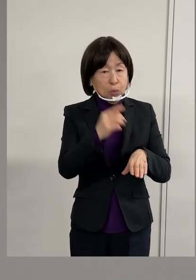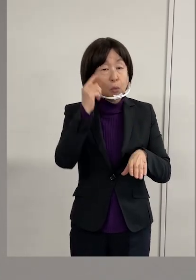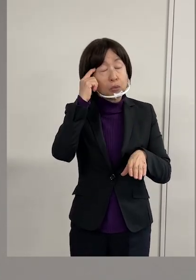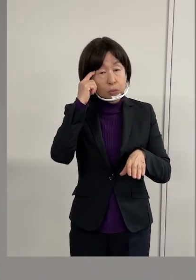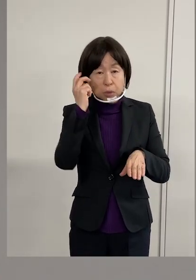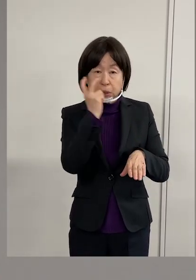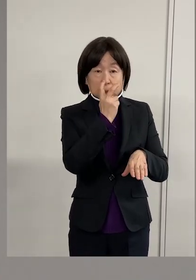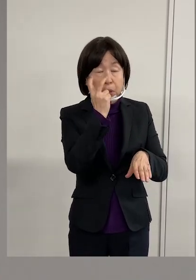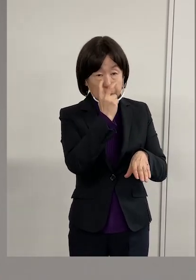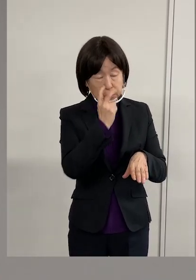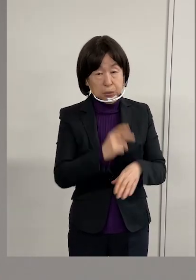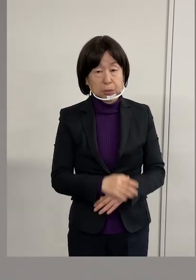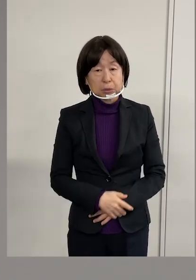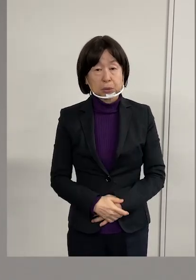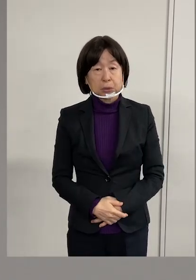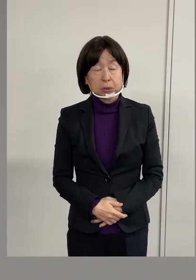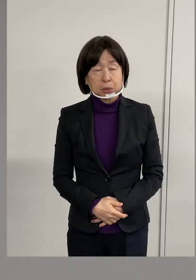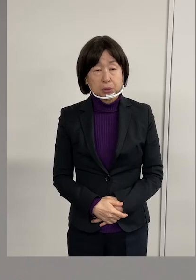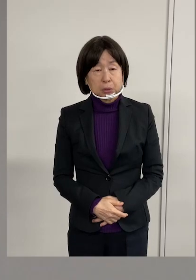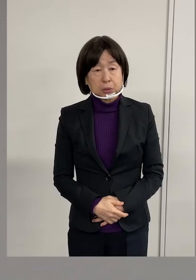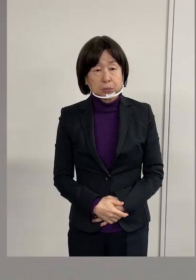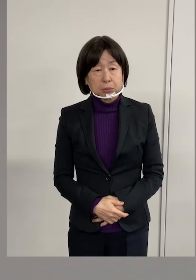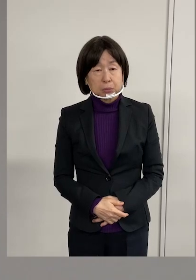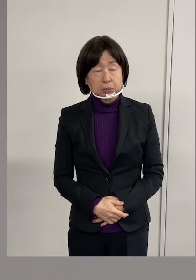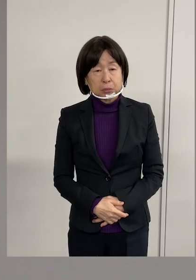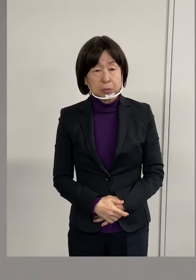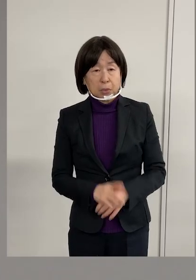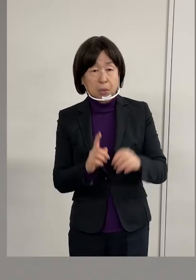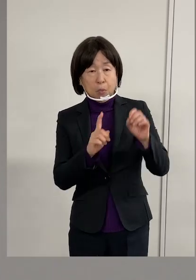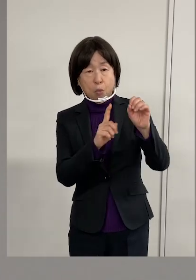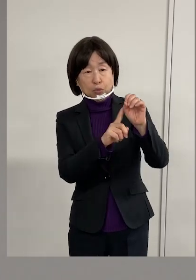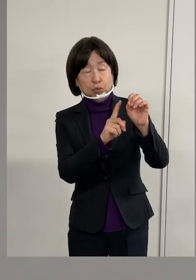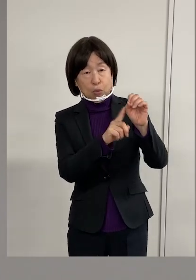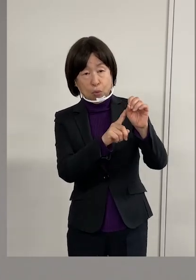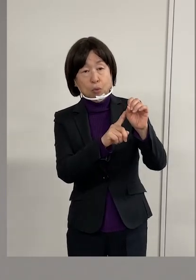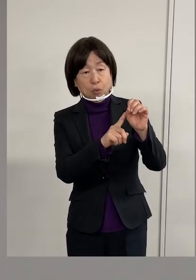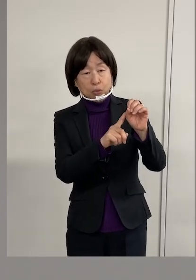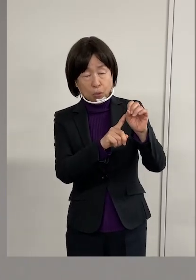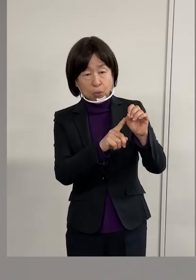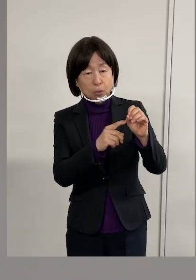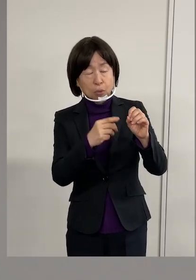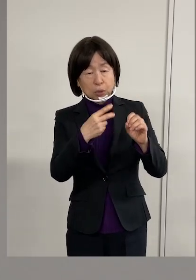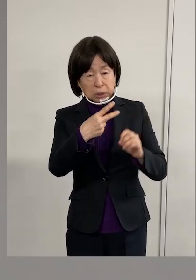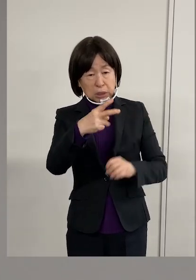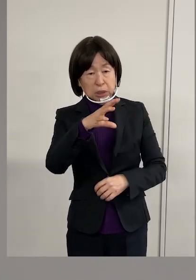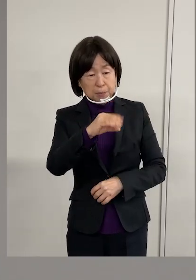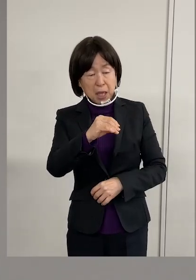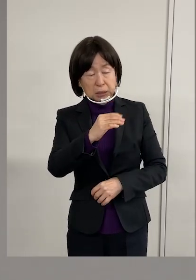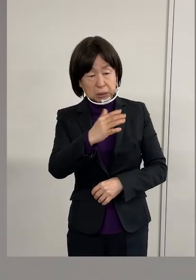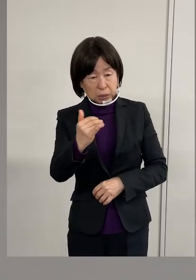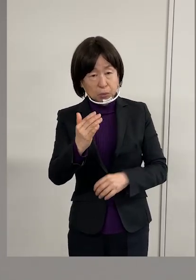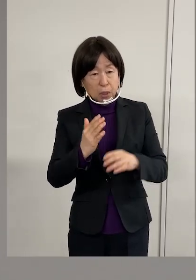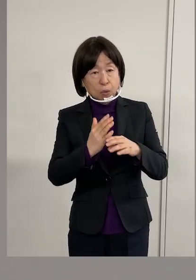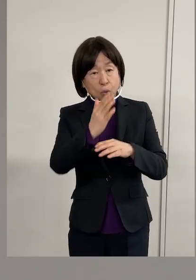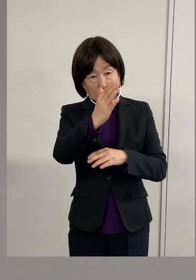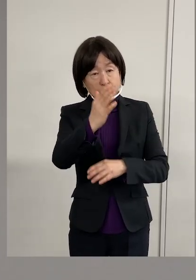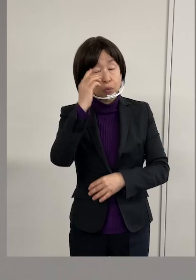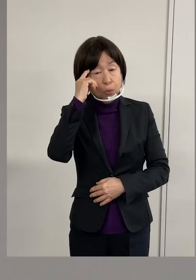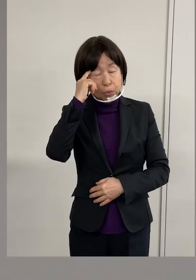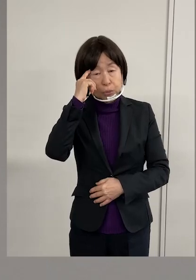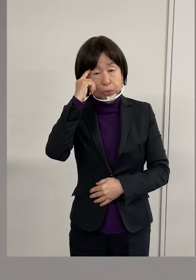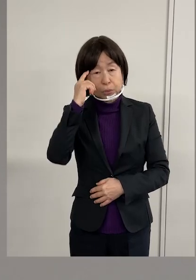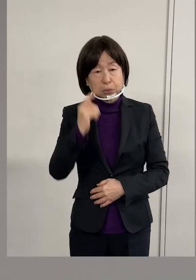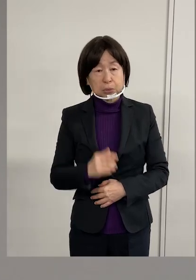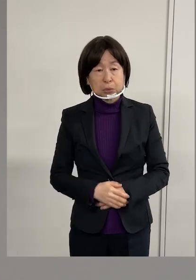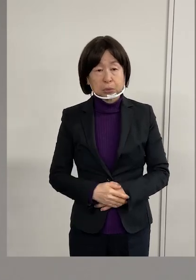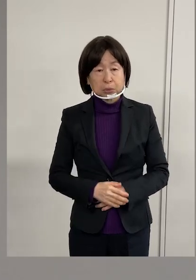ますので、まあ、当初の目標の2万人はですね、多分超えるというふうに考えております。それとイ